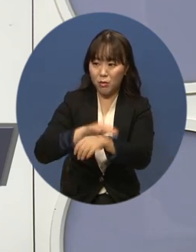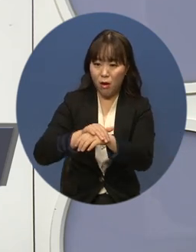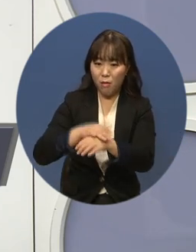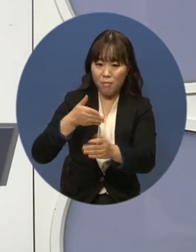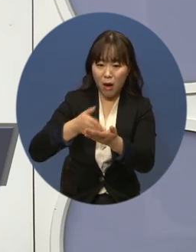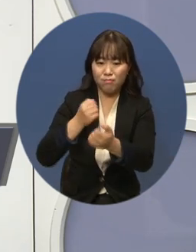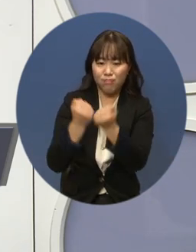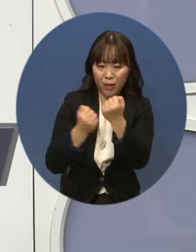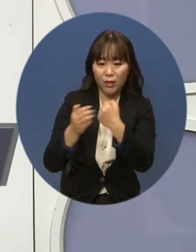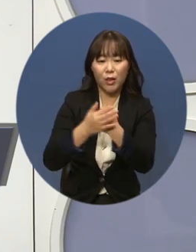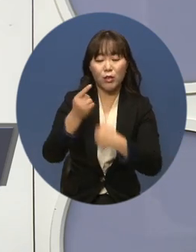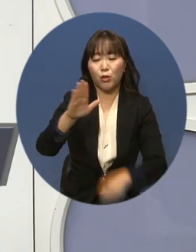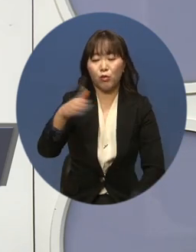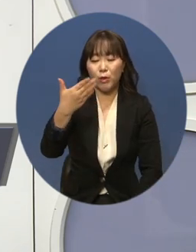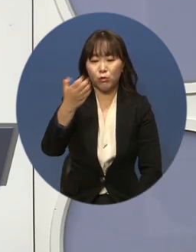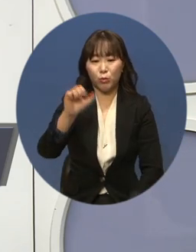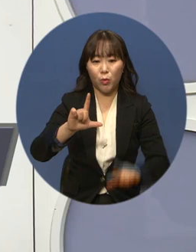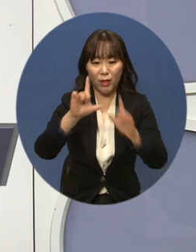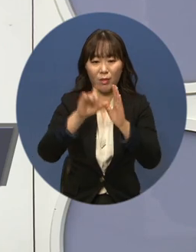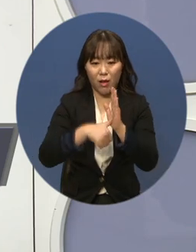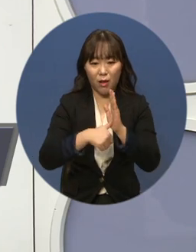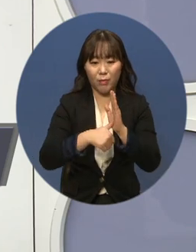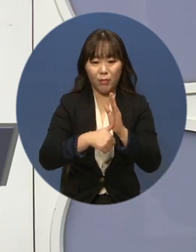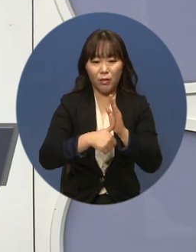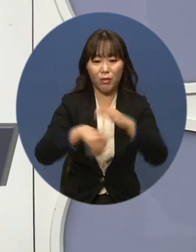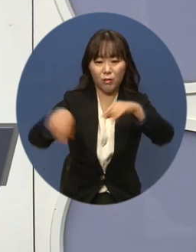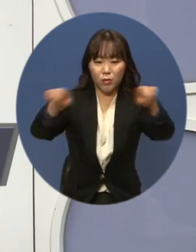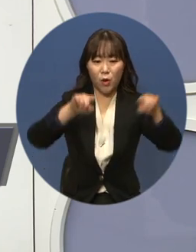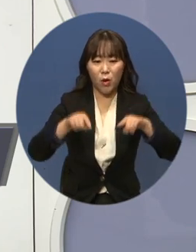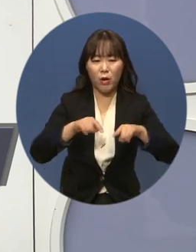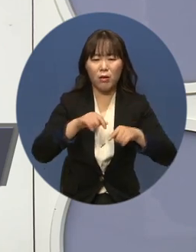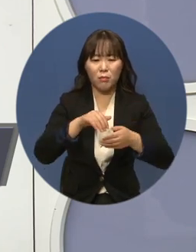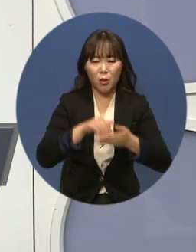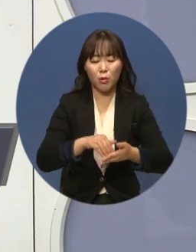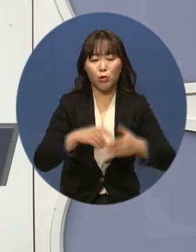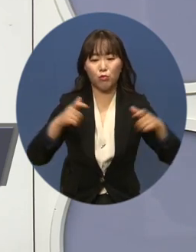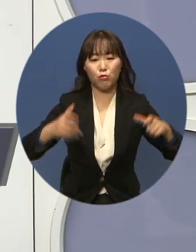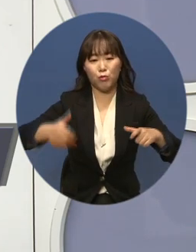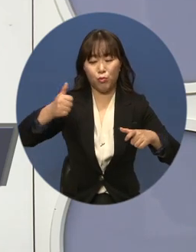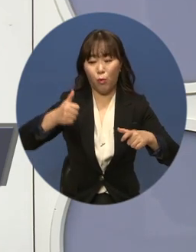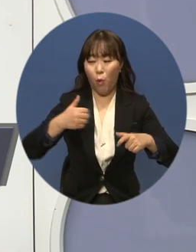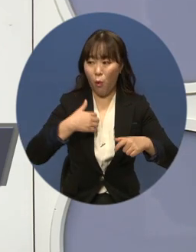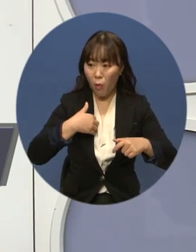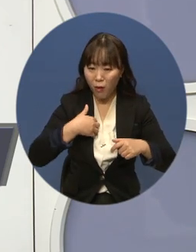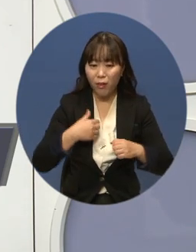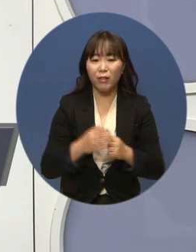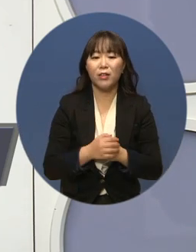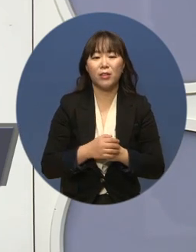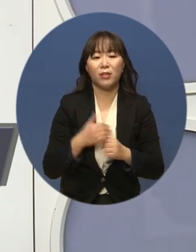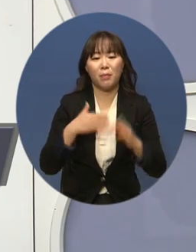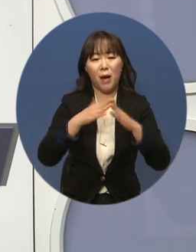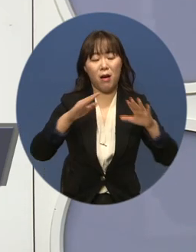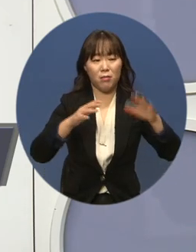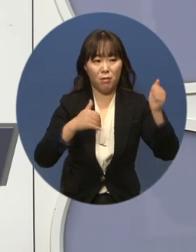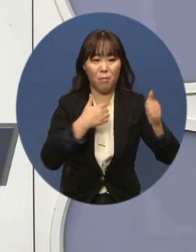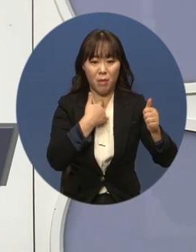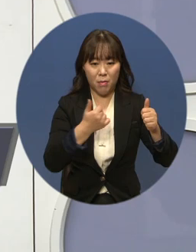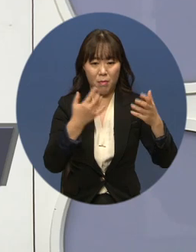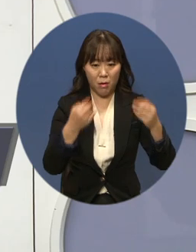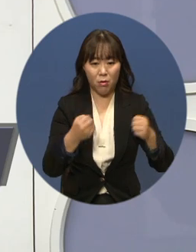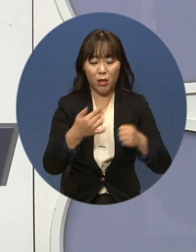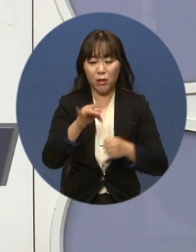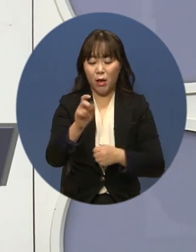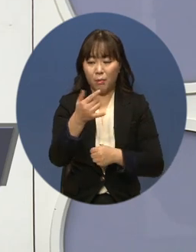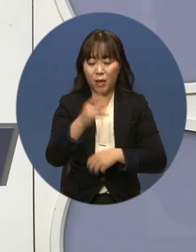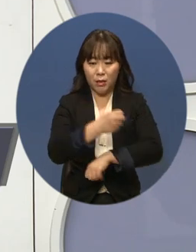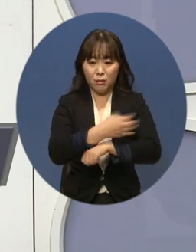정확하게 26년 전에 그렇죠. 전국 재연소 군수를 뽑아주셨는데 저는 이제 마을 이장을 좀 열심히 하고 남해 신문을